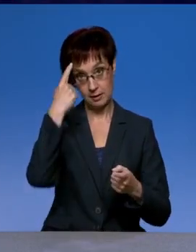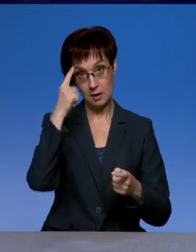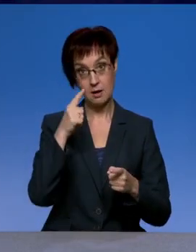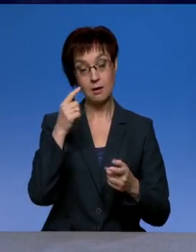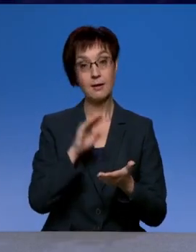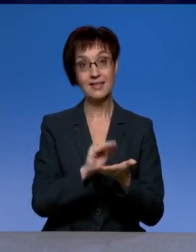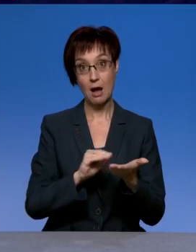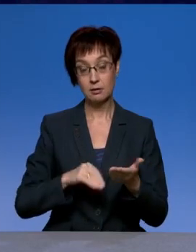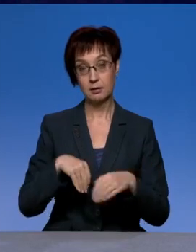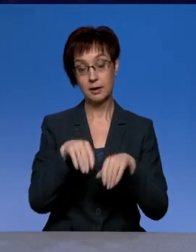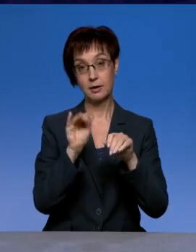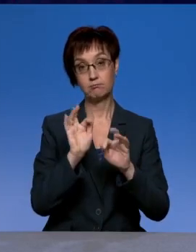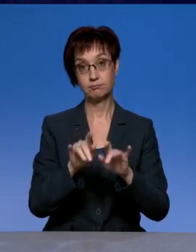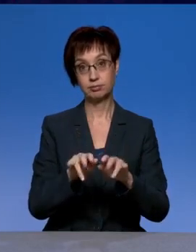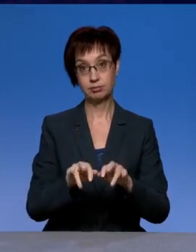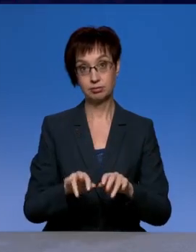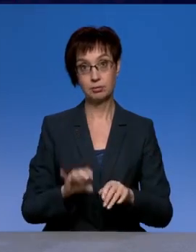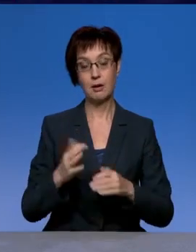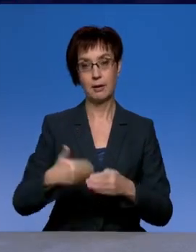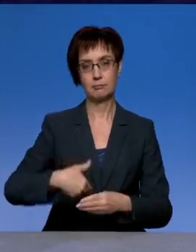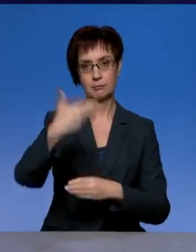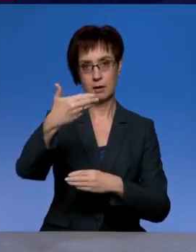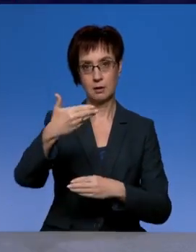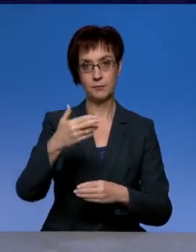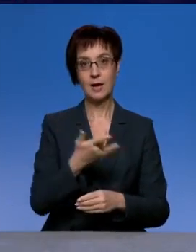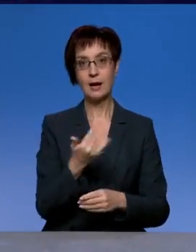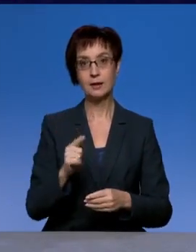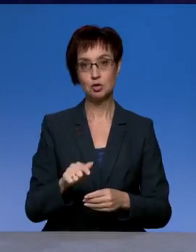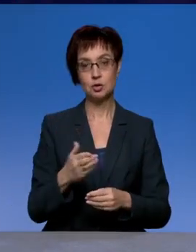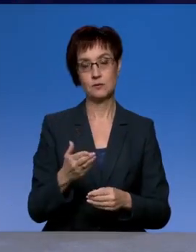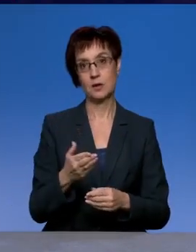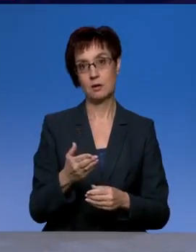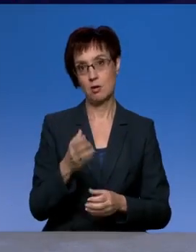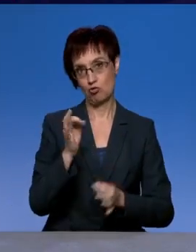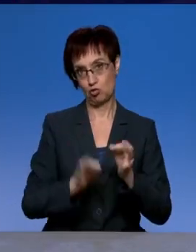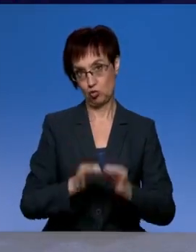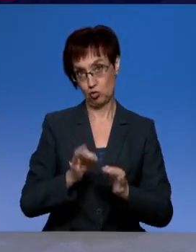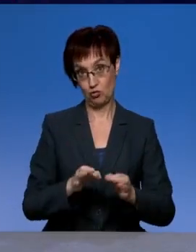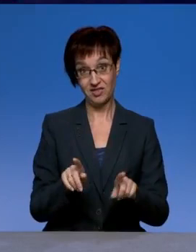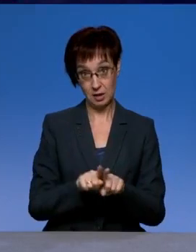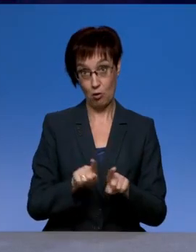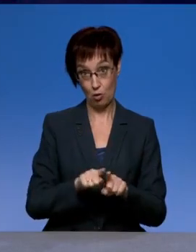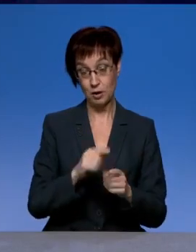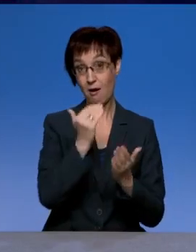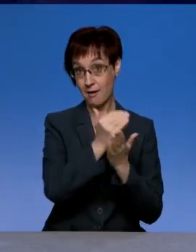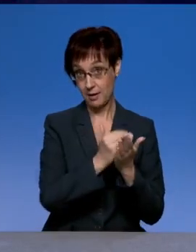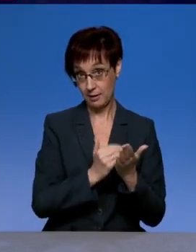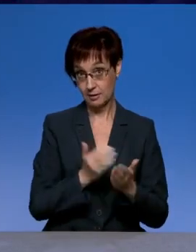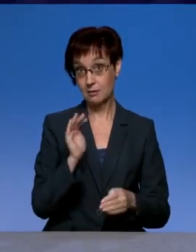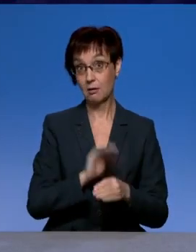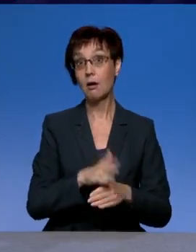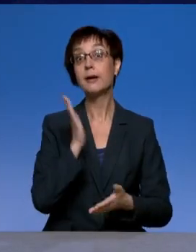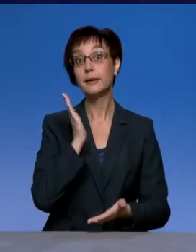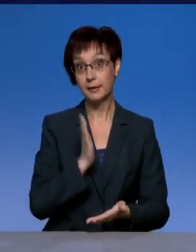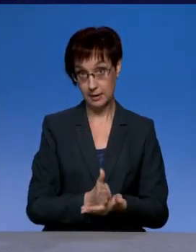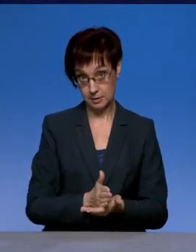исполнительных производств, которые в отношении него возбуждено. То есть, в принципе, этот реестр уже есть. Да? Ах, вот как. Конечно.